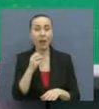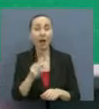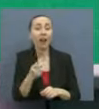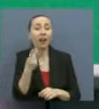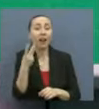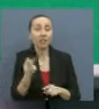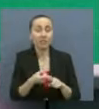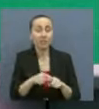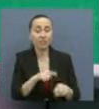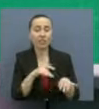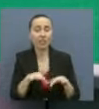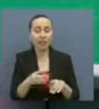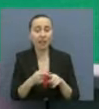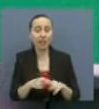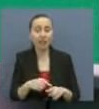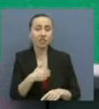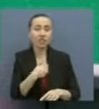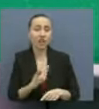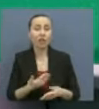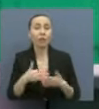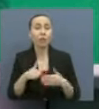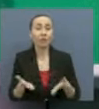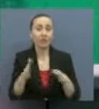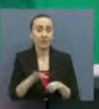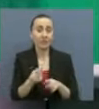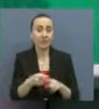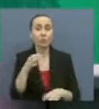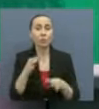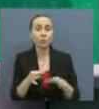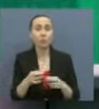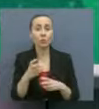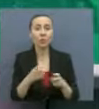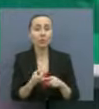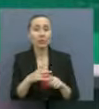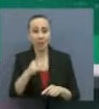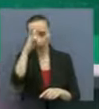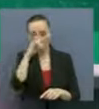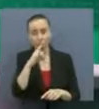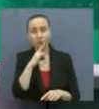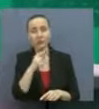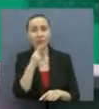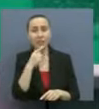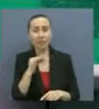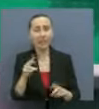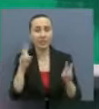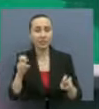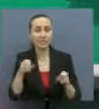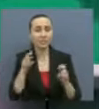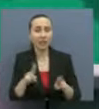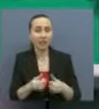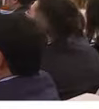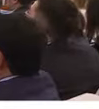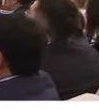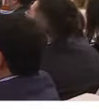количество таких дел все же оставляет желать лучшего. Судопроизводство на госязыке стало темой специальной